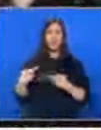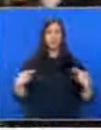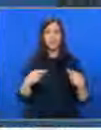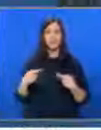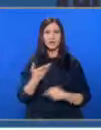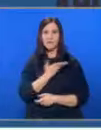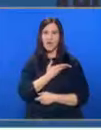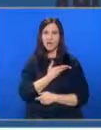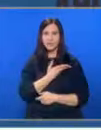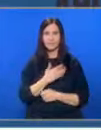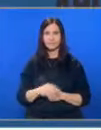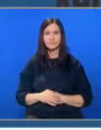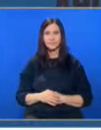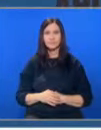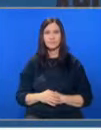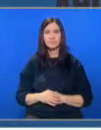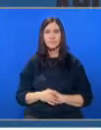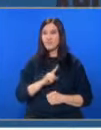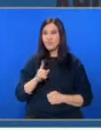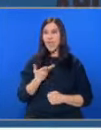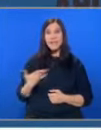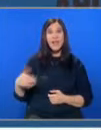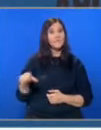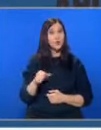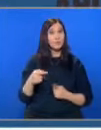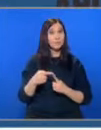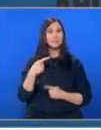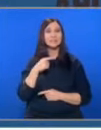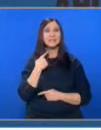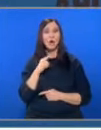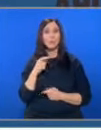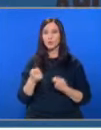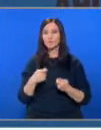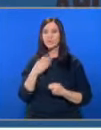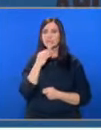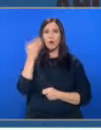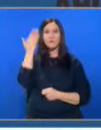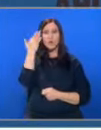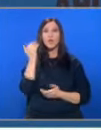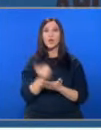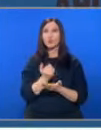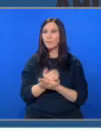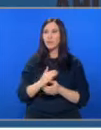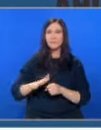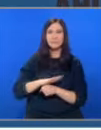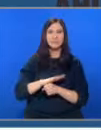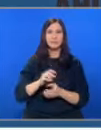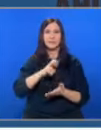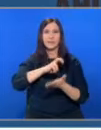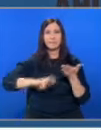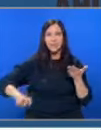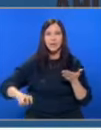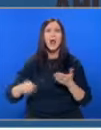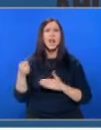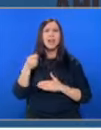войната в Газа. Не, ние ви водим към загуба. Търговията с Израел е виновна. Икономиката ви, базирана на дълг, лихви, ръст